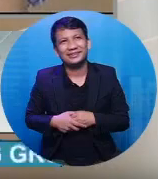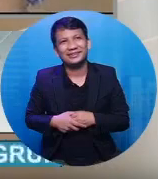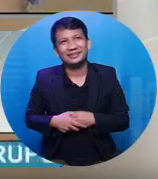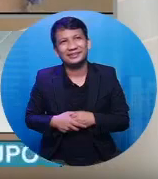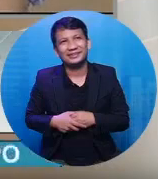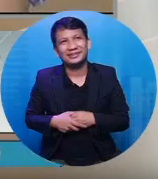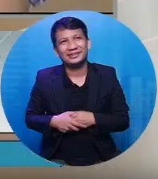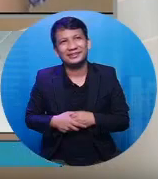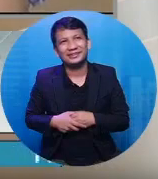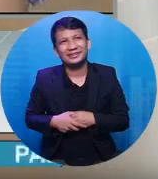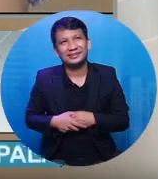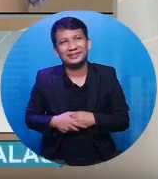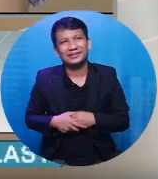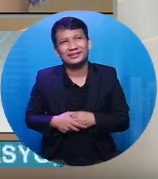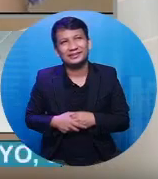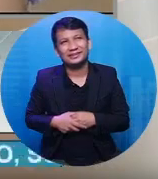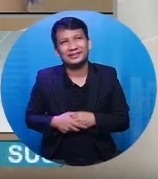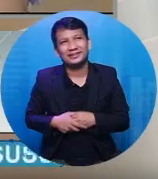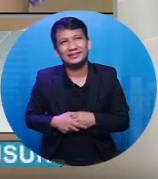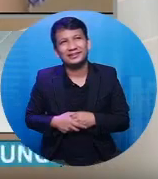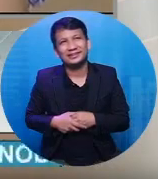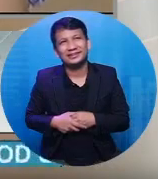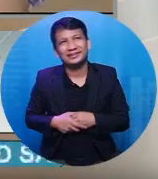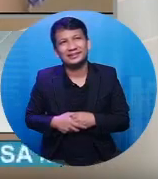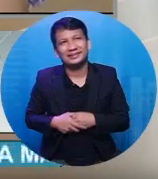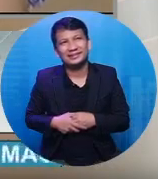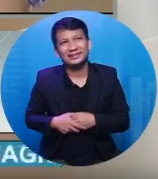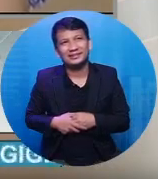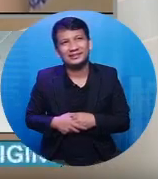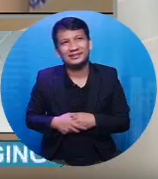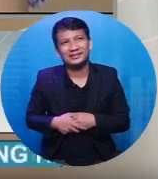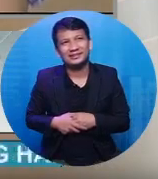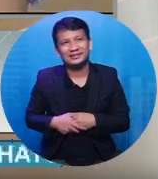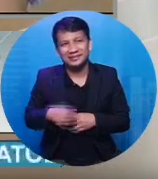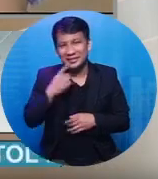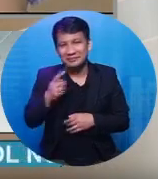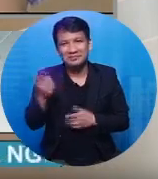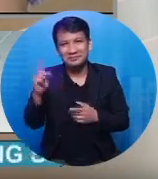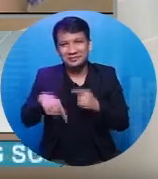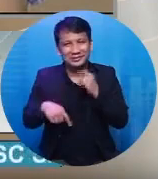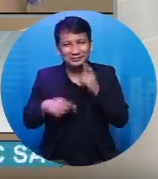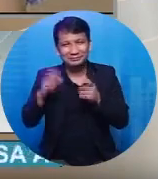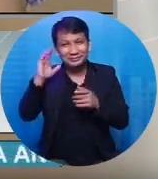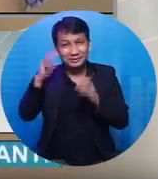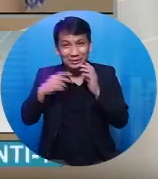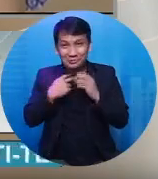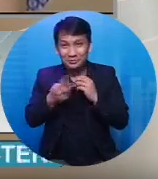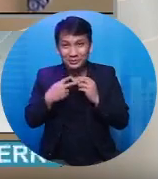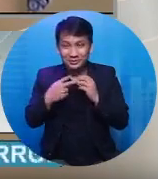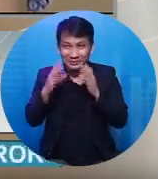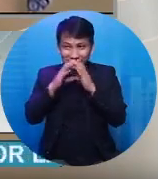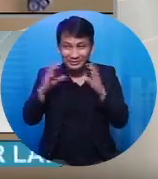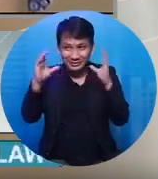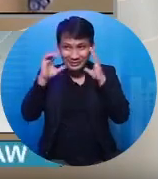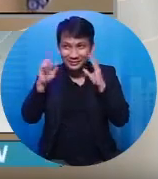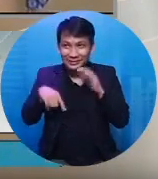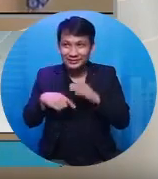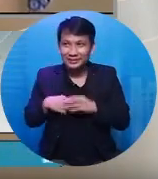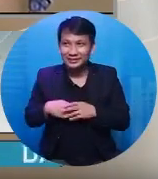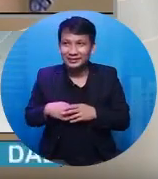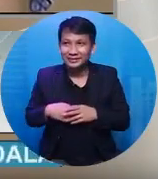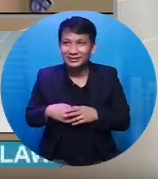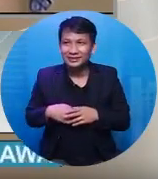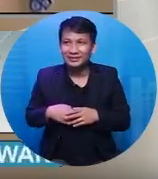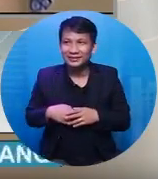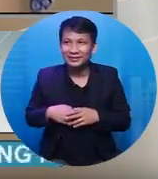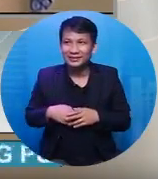siya, tapos makikita lang, okay, gets ko na. Kasi kung hindi magsisync yung boss na kayong cellphone. O dito walang script,